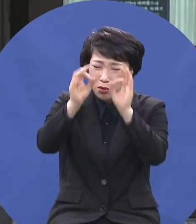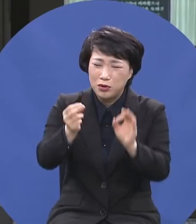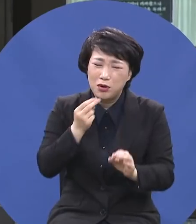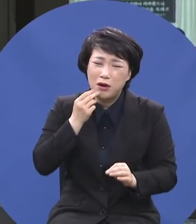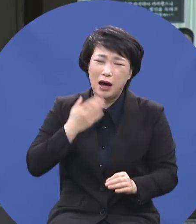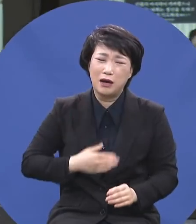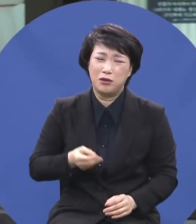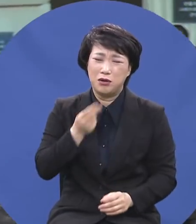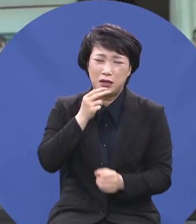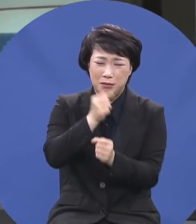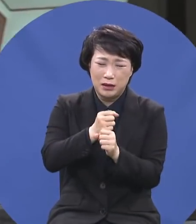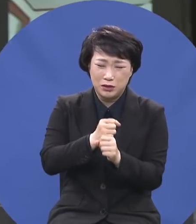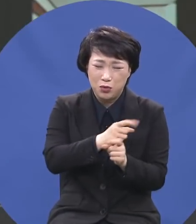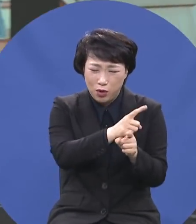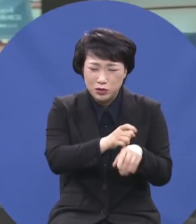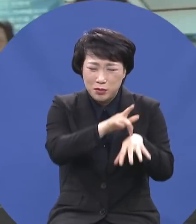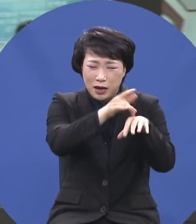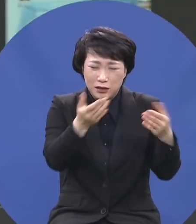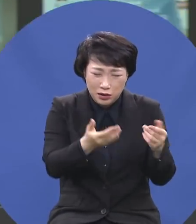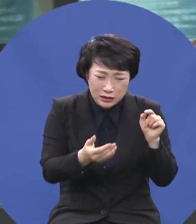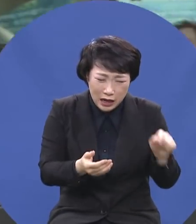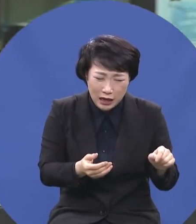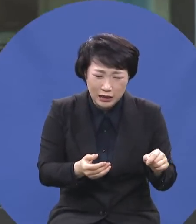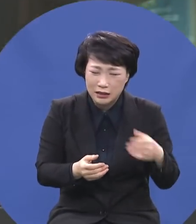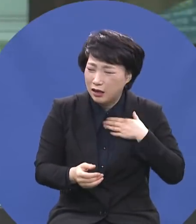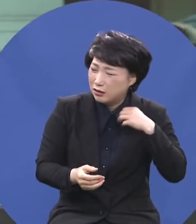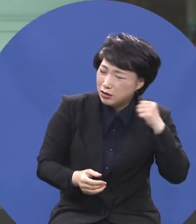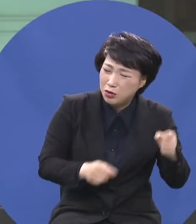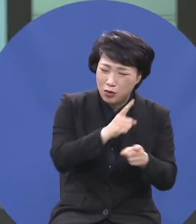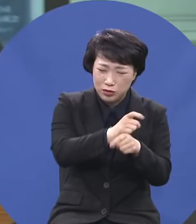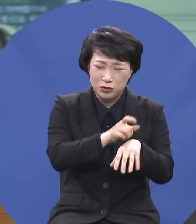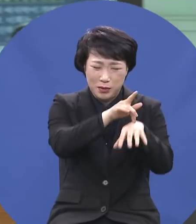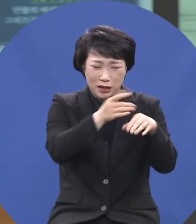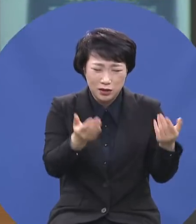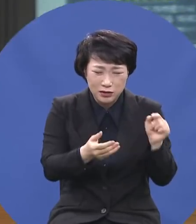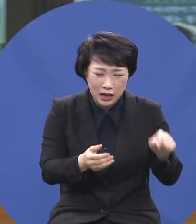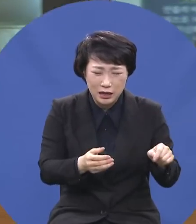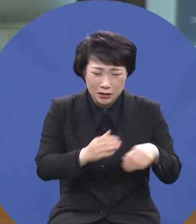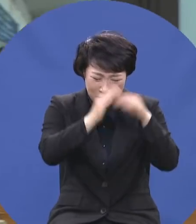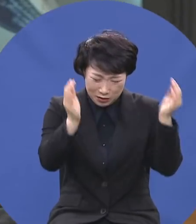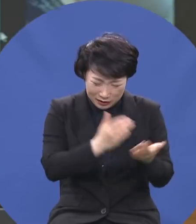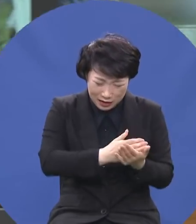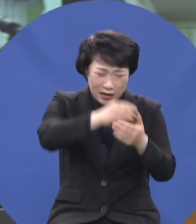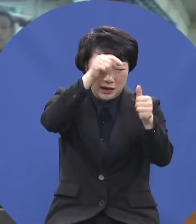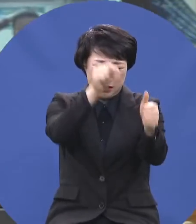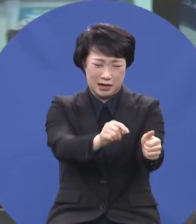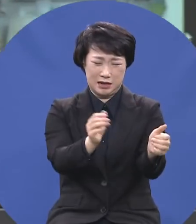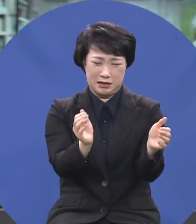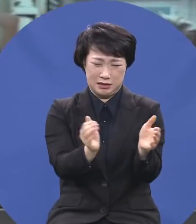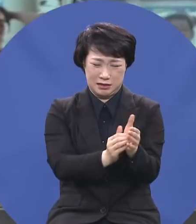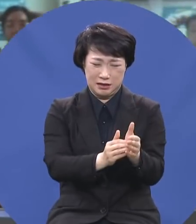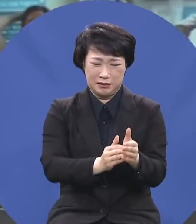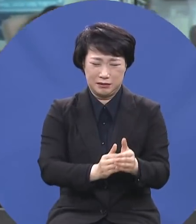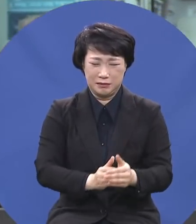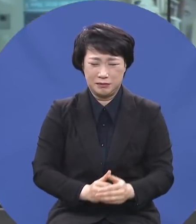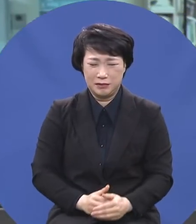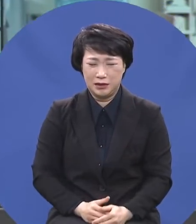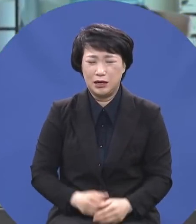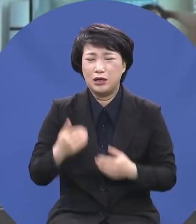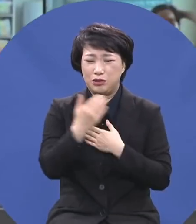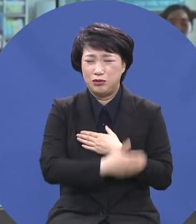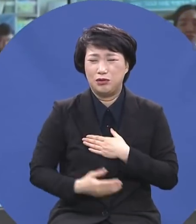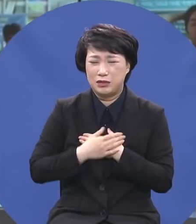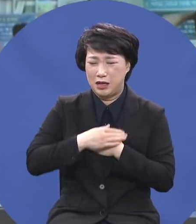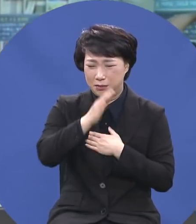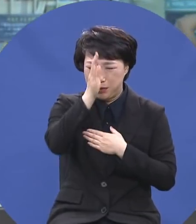못하고 알지 못하고 만드는 원수야, 끌어내는 원수야, 너는 떠나갈지어다.